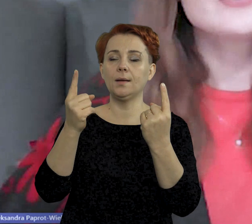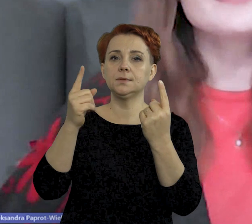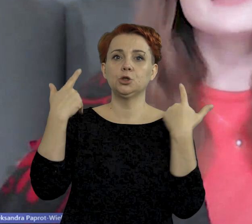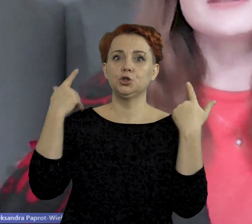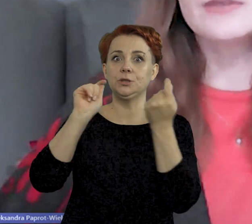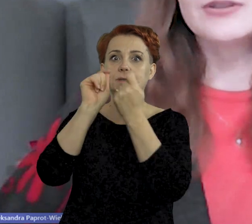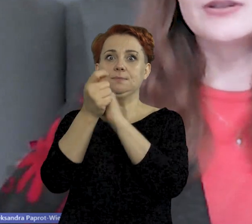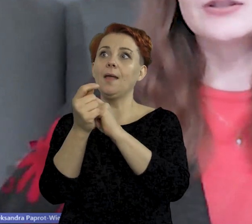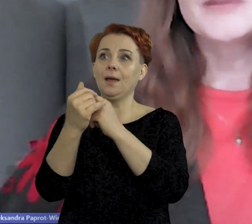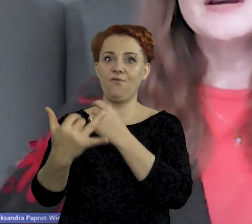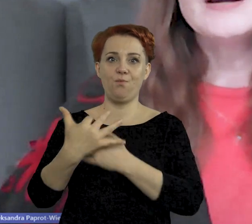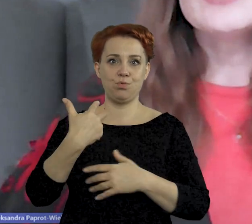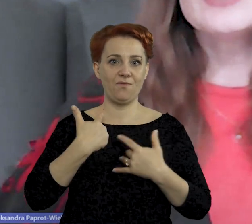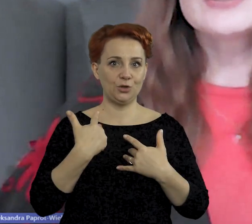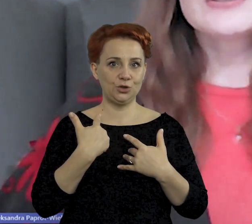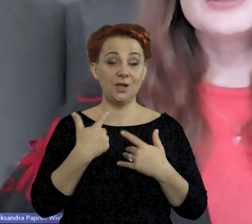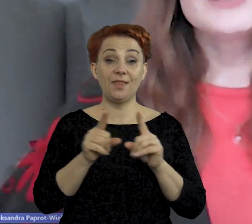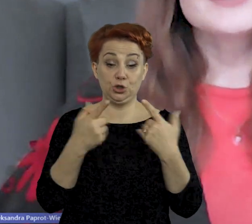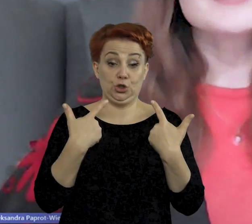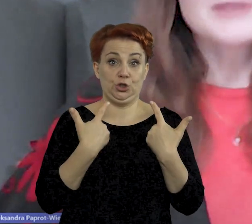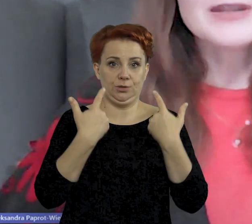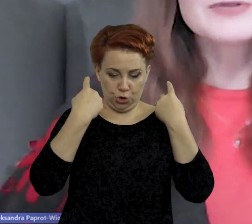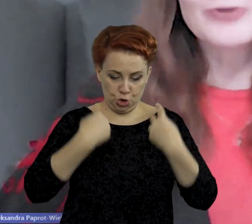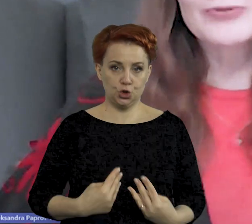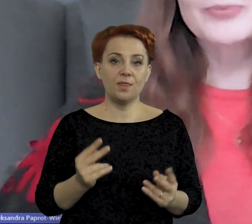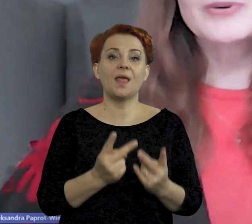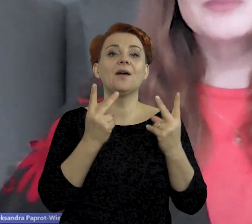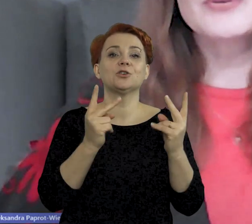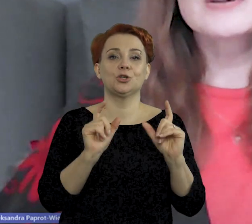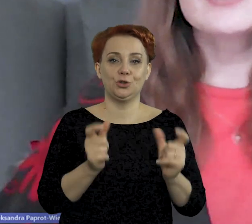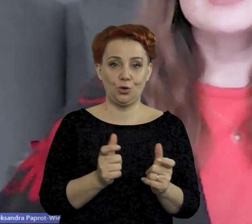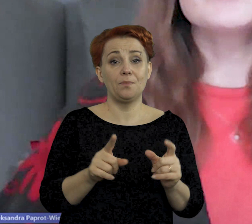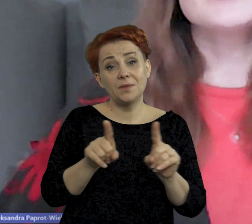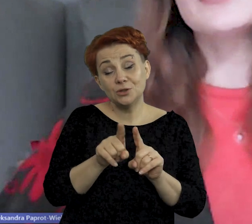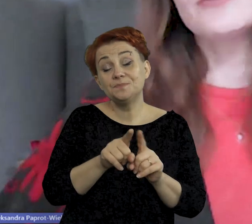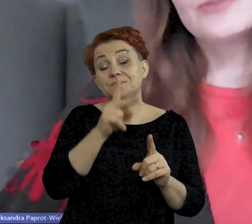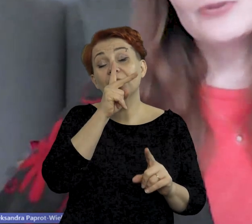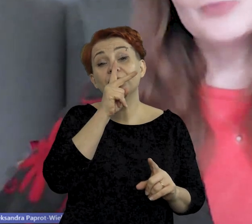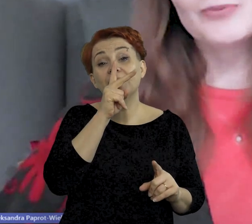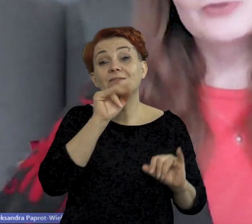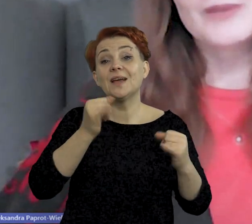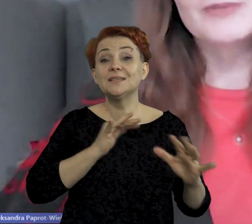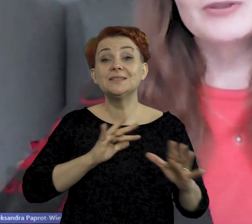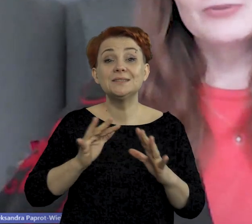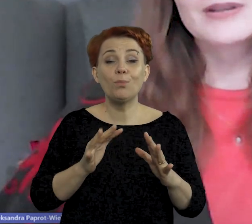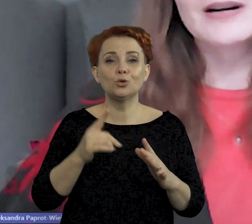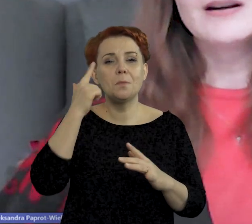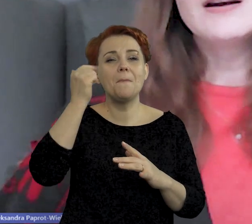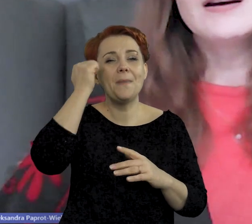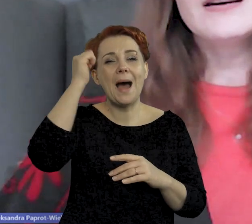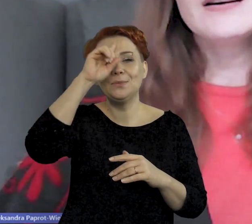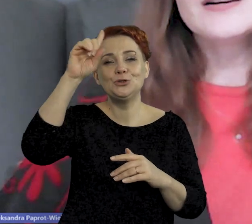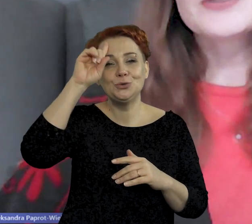tej biografii jest najważniejsze. To też, myślę, w taki wspaniały sposób pokazuje nam, jak funkcjonuje po prostu pamięć